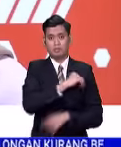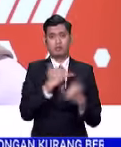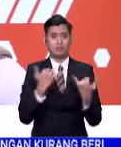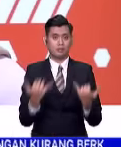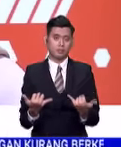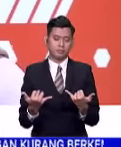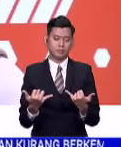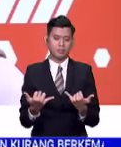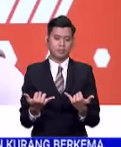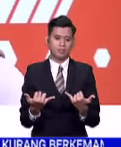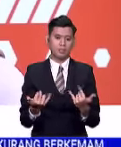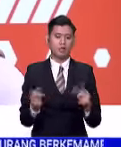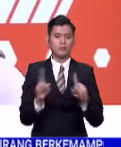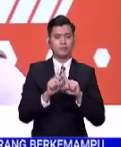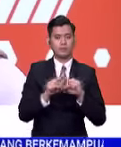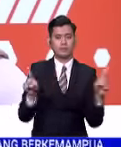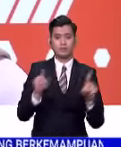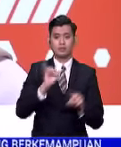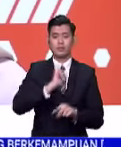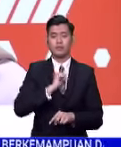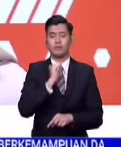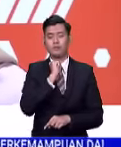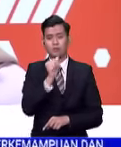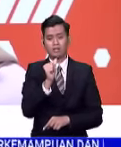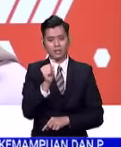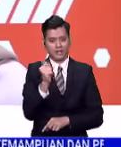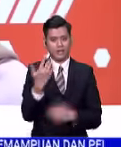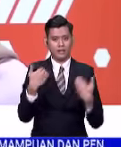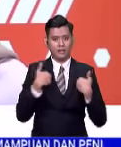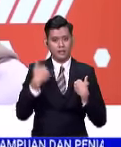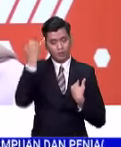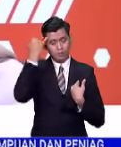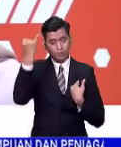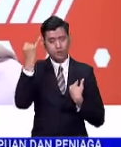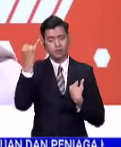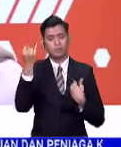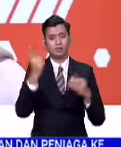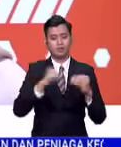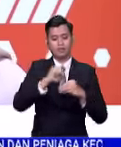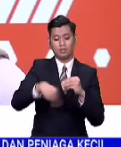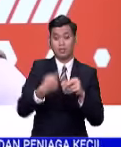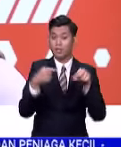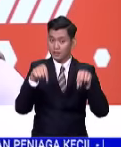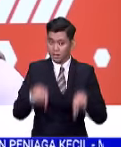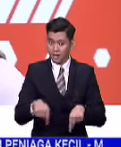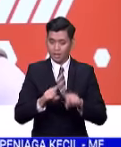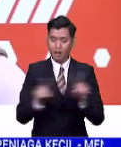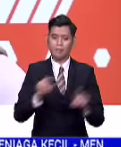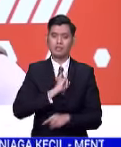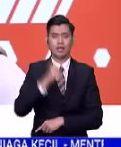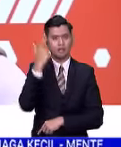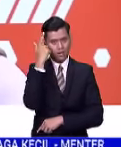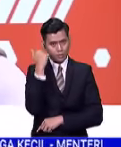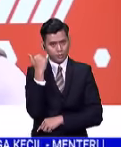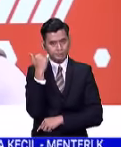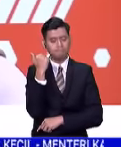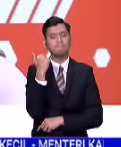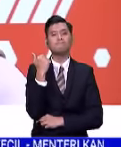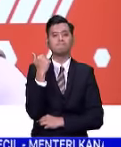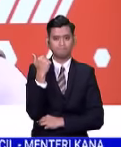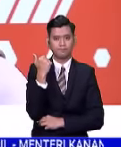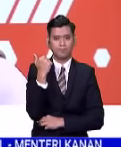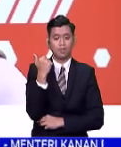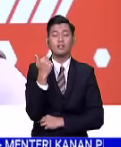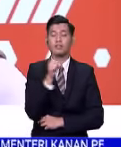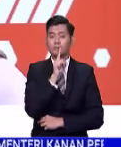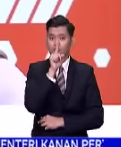maybe saya bukanlah berpengetahuan sangat pasal isu ini, tapi apa yang saya tahu, kes